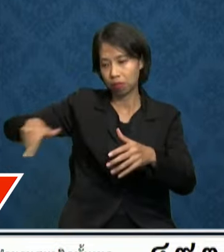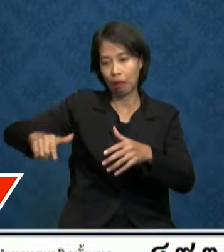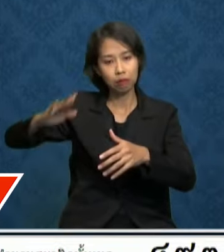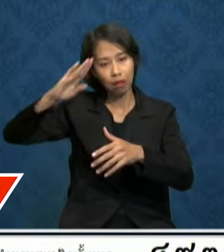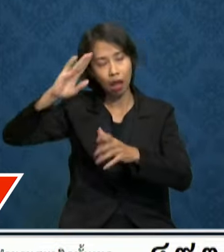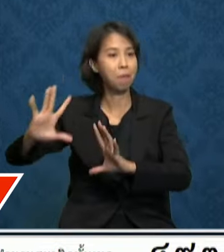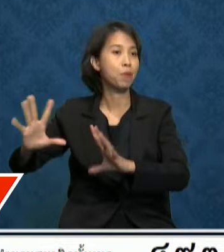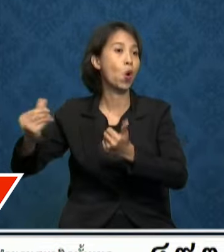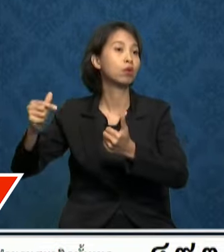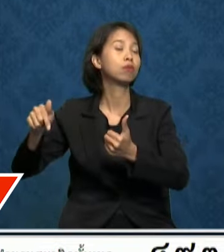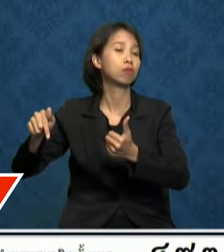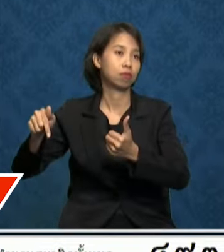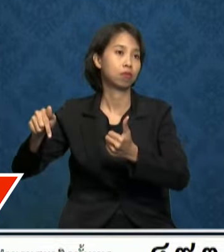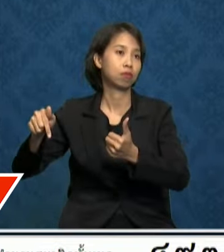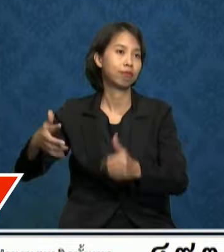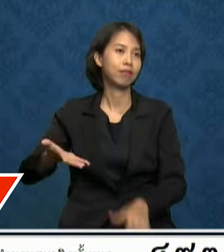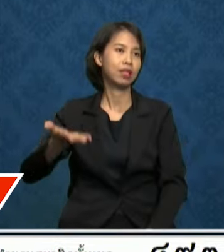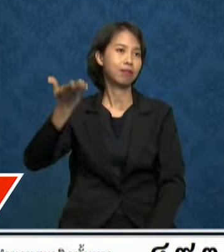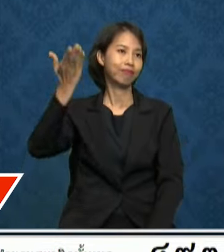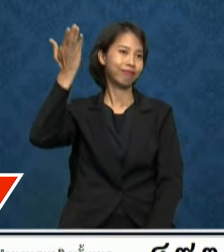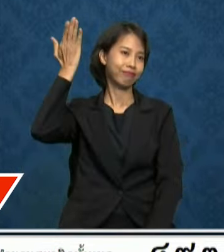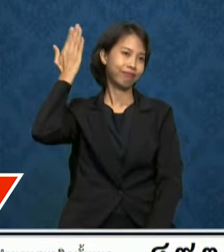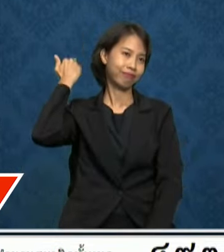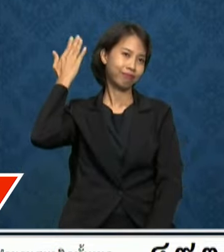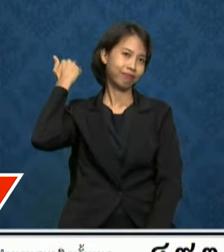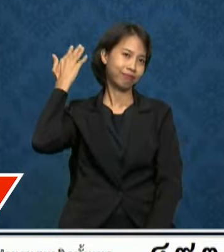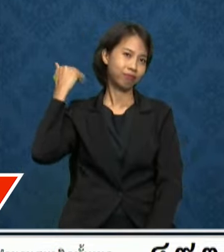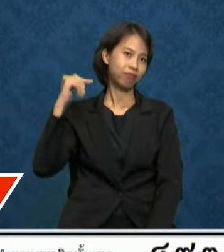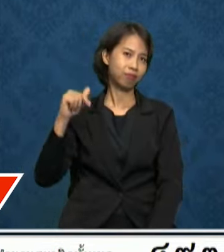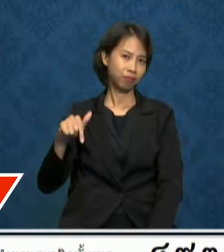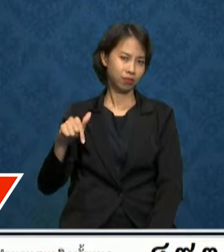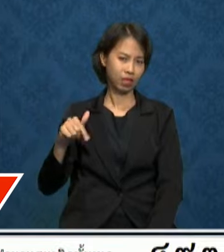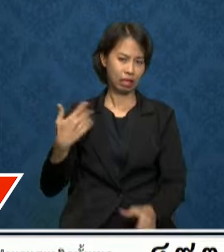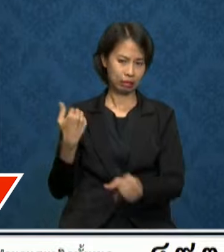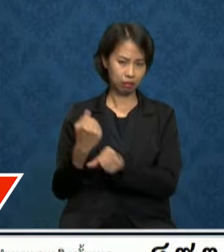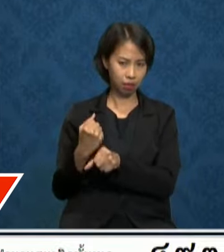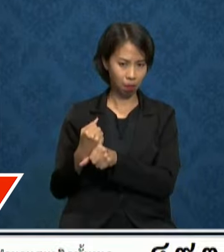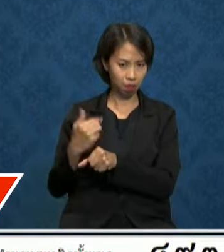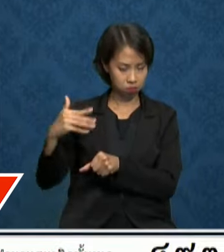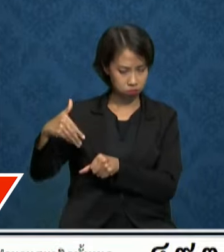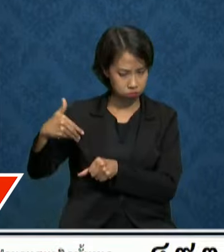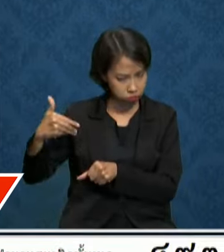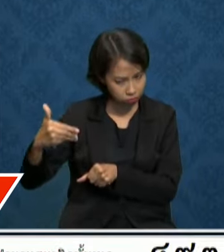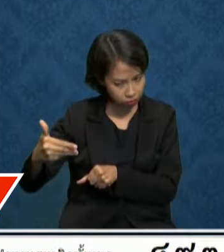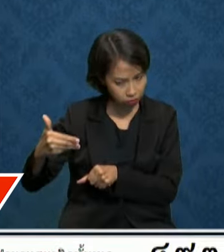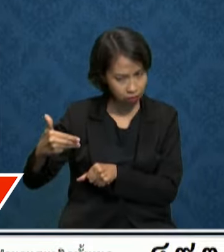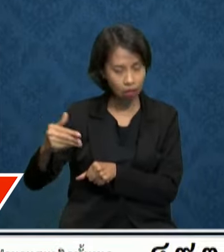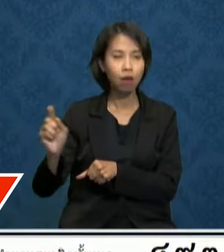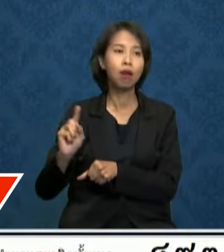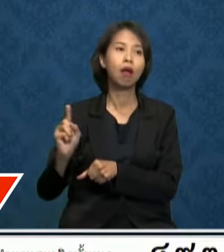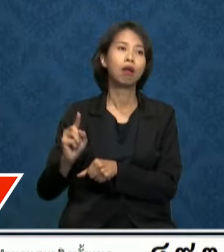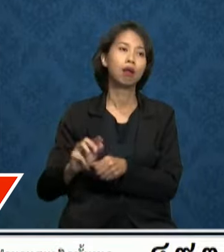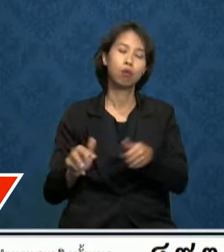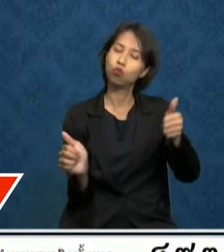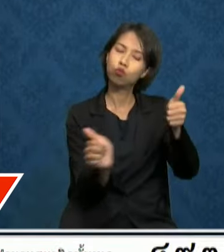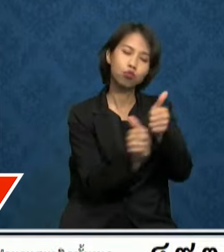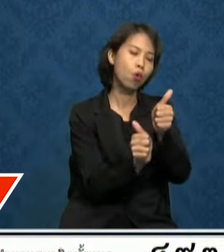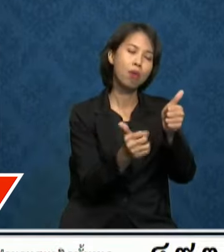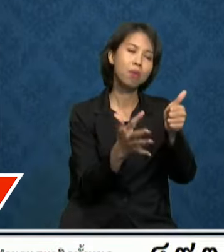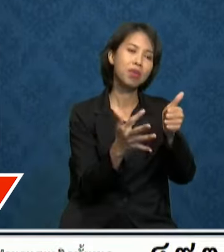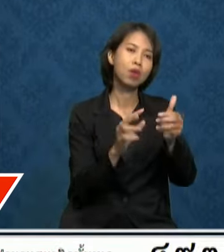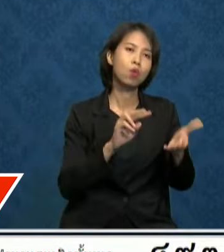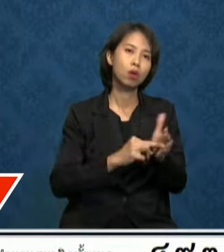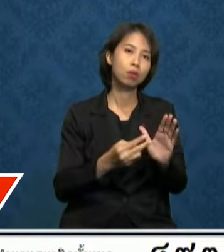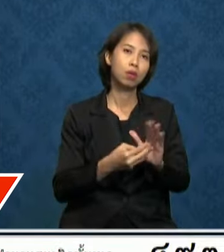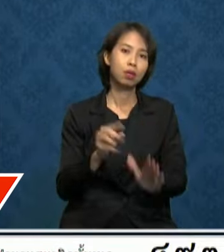งสมัยยุคของท่านสุทินก็จะไม่แน่ใจว่าจะได้ไปต่อหรือจะต้องรอตีรถกับสภานะครับไม่มีรัฐมนตรีช่วยซะด้วยซ้ําแสดงว่า